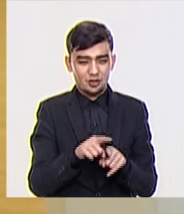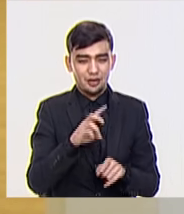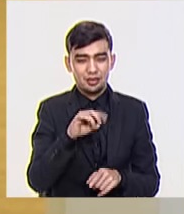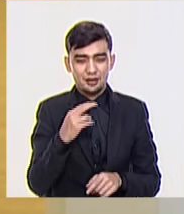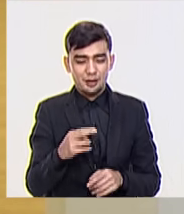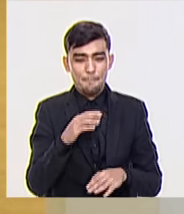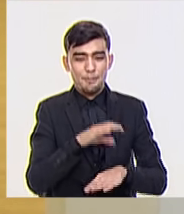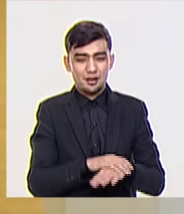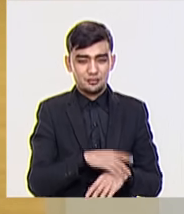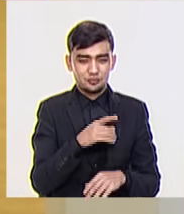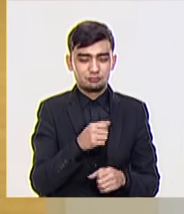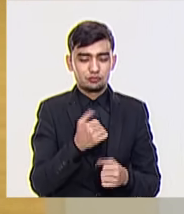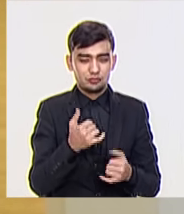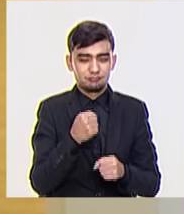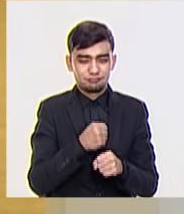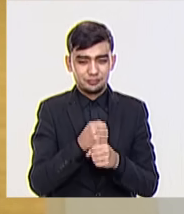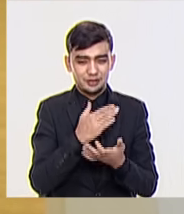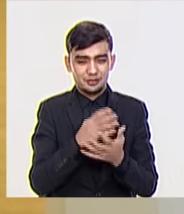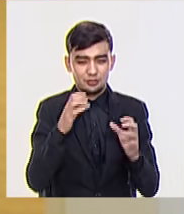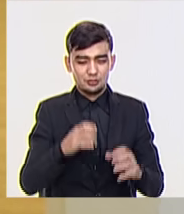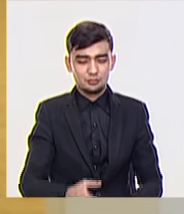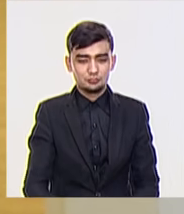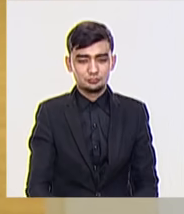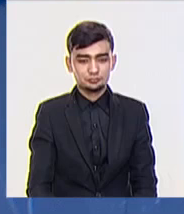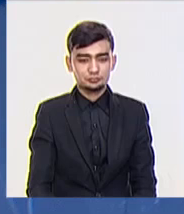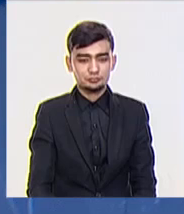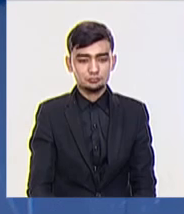рәсімдеу процестерін өтіп жатыр.